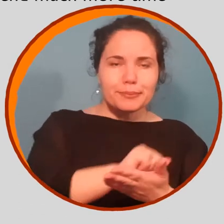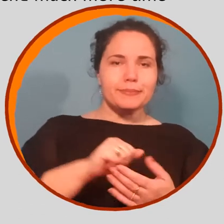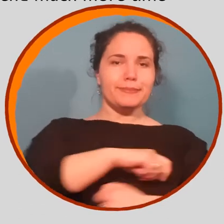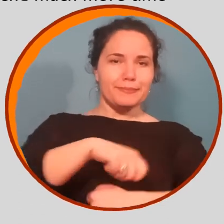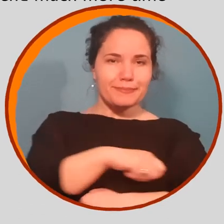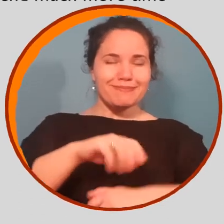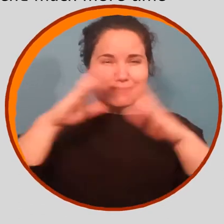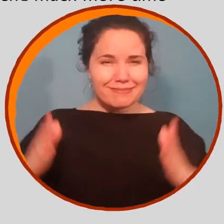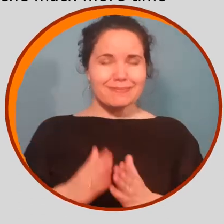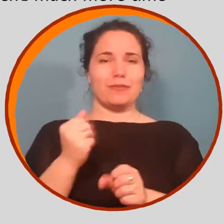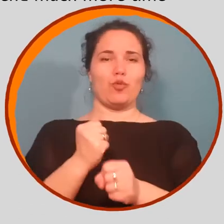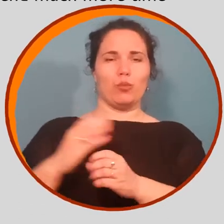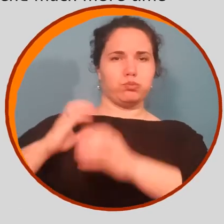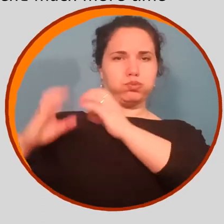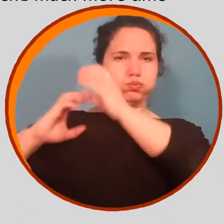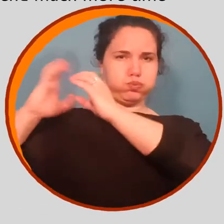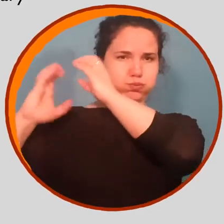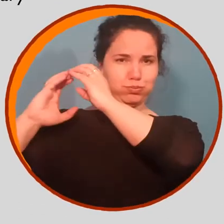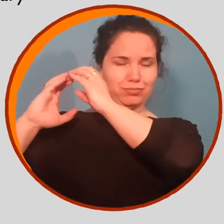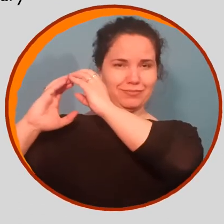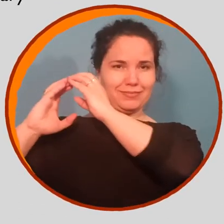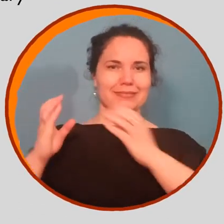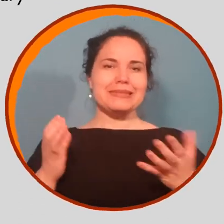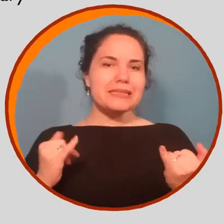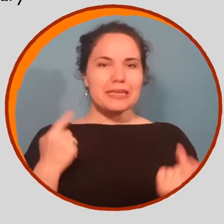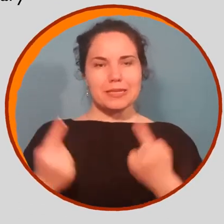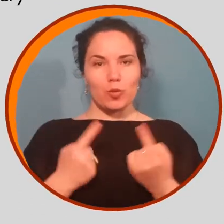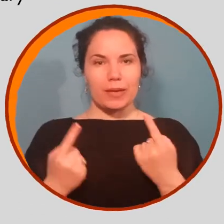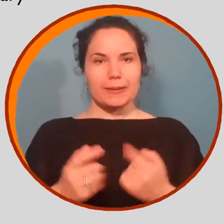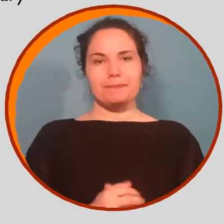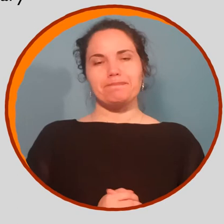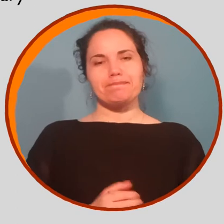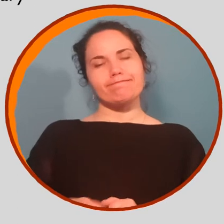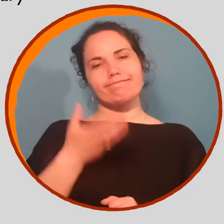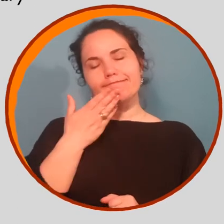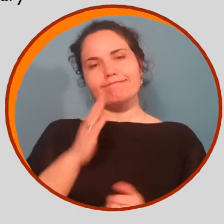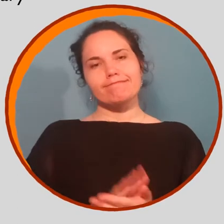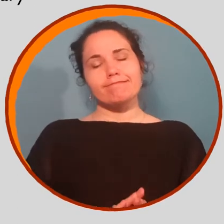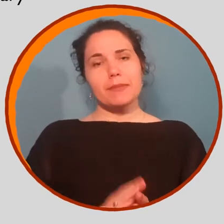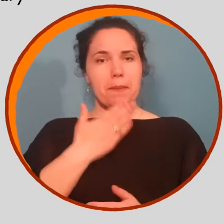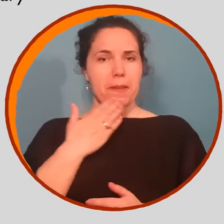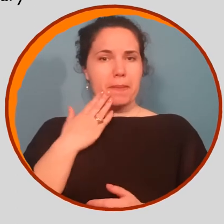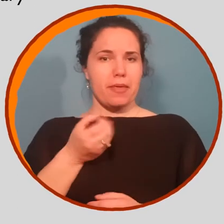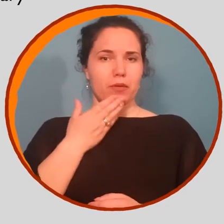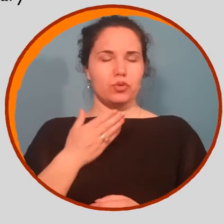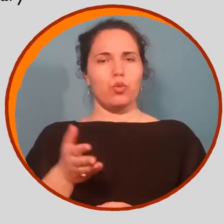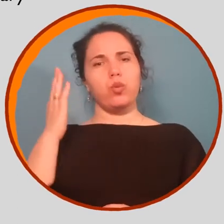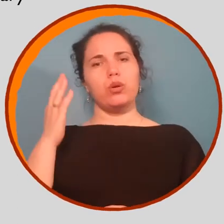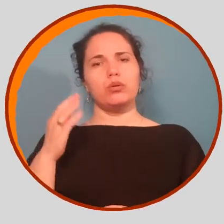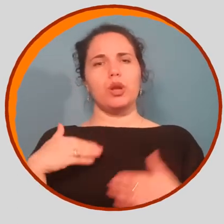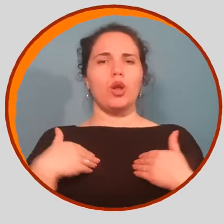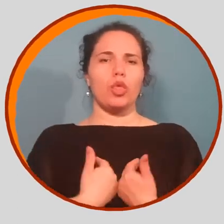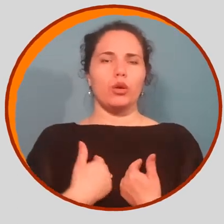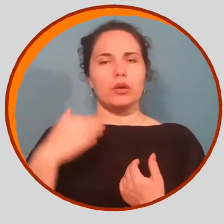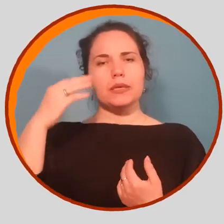shtëpia. Mund të thonë që do donin shumë të rrini pak më shumë me fëmijët, por është e nevojshme të kryen disa detyrime sepse nga ana tjetër pagesat